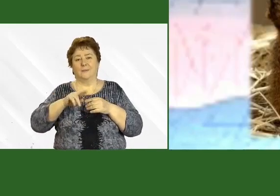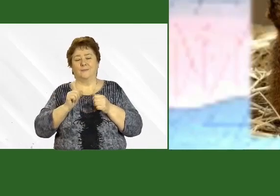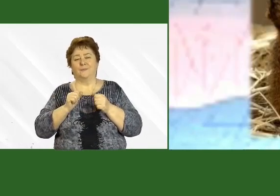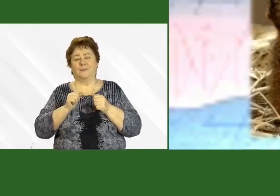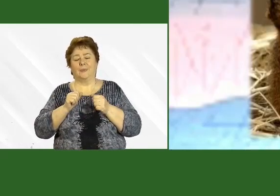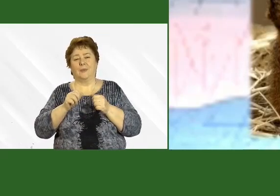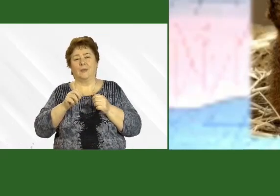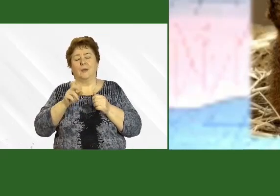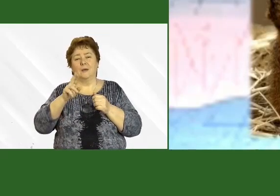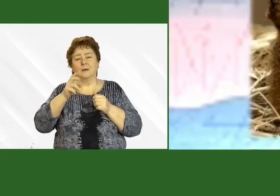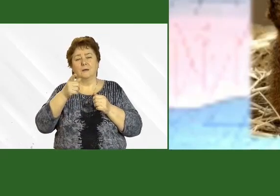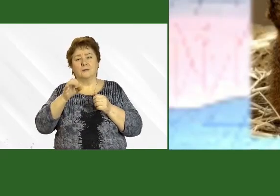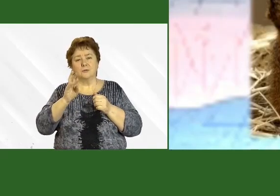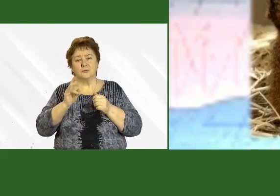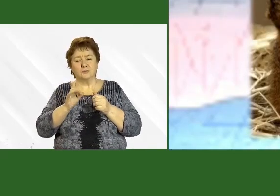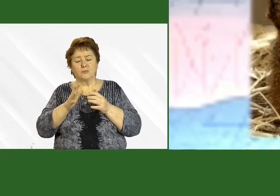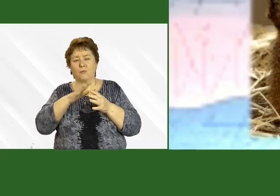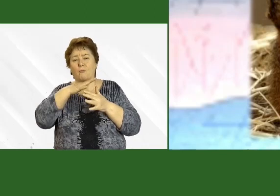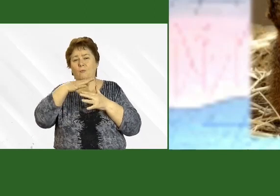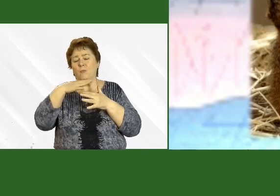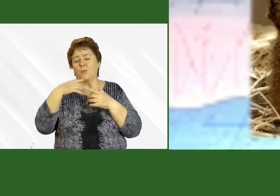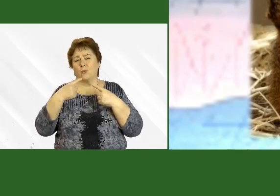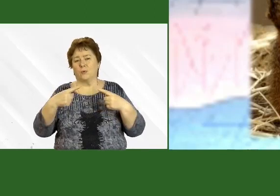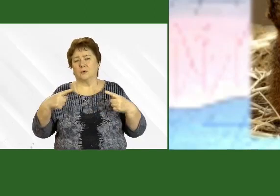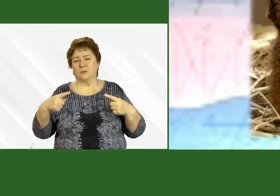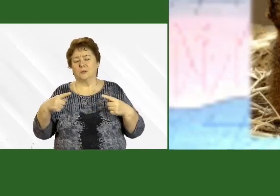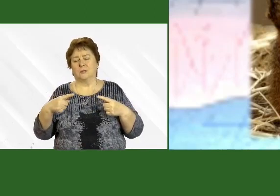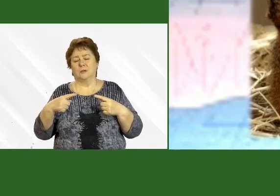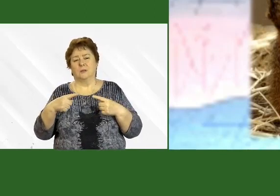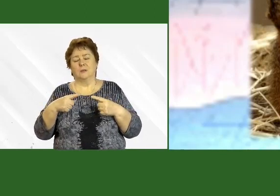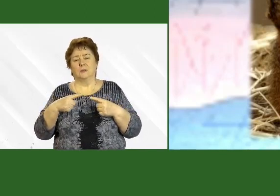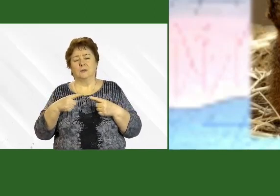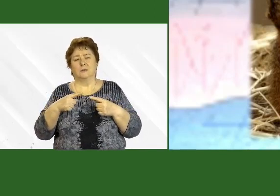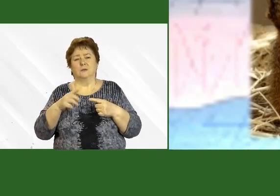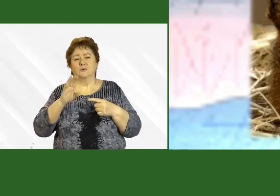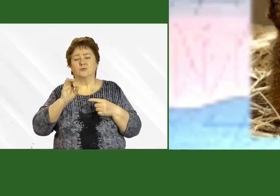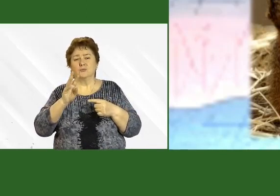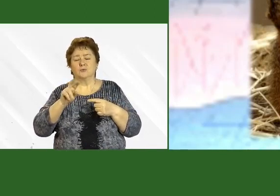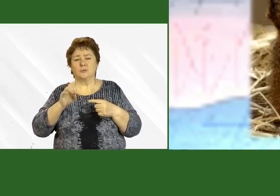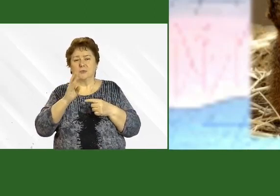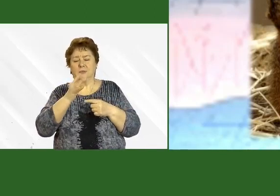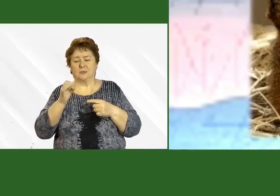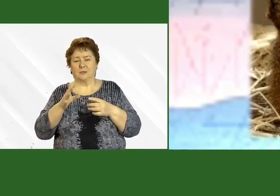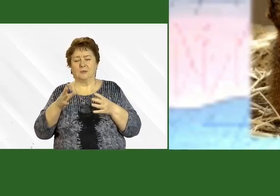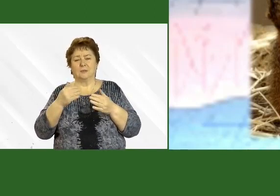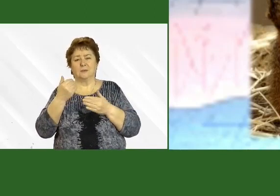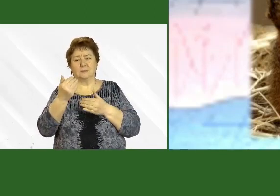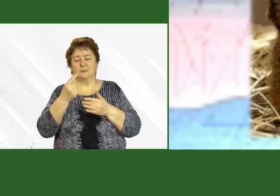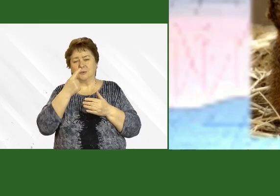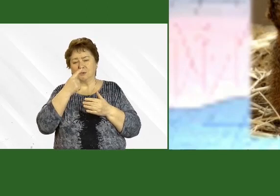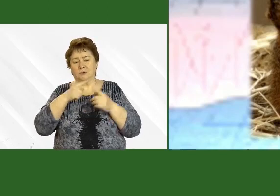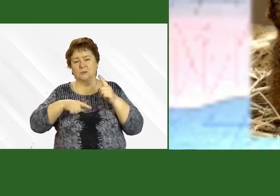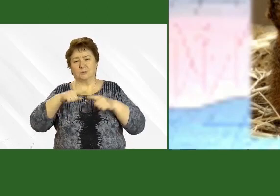грызунов же здесь не честь пожалуй именно суслики вместе с их ближайшими